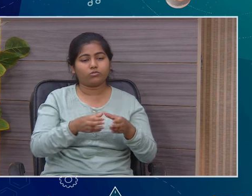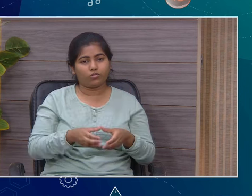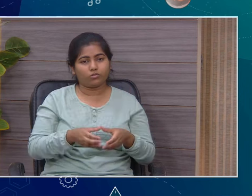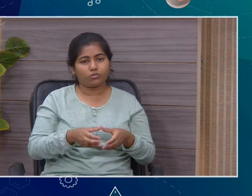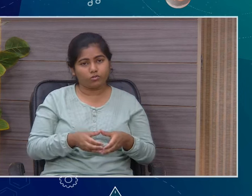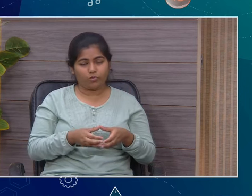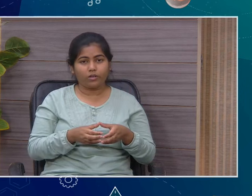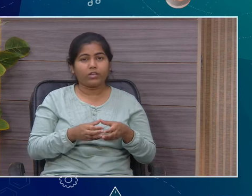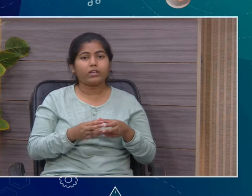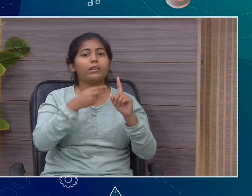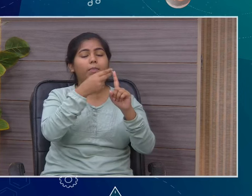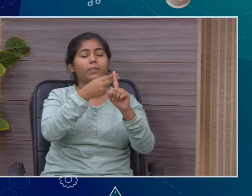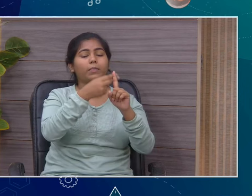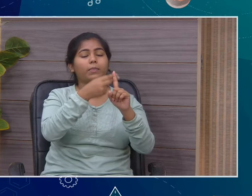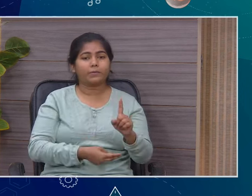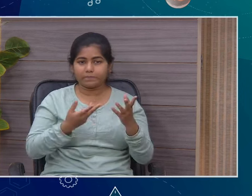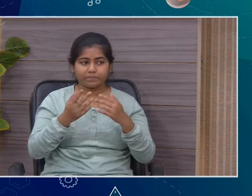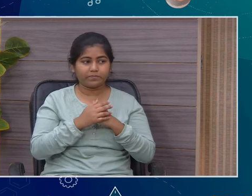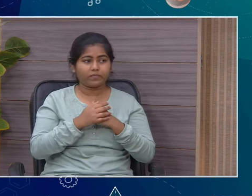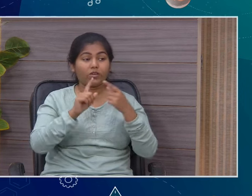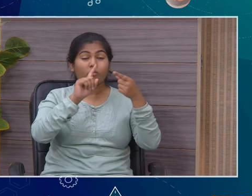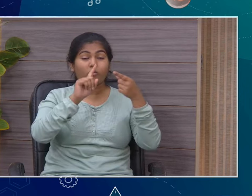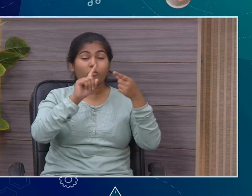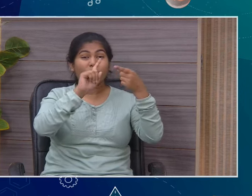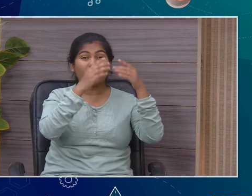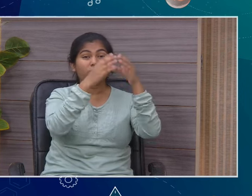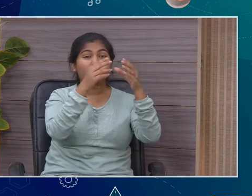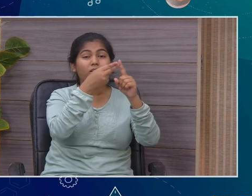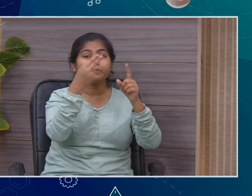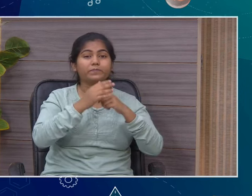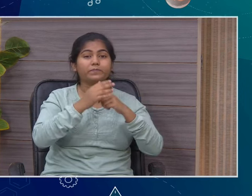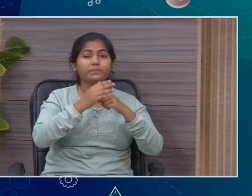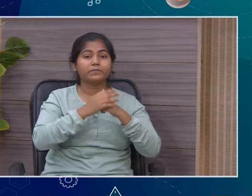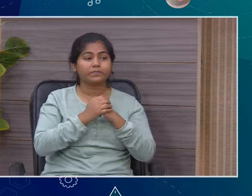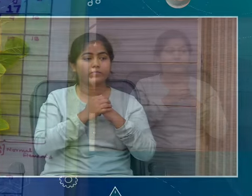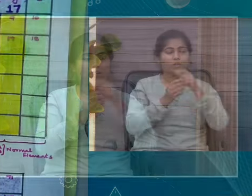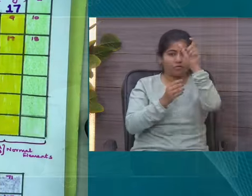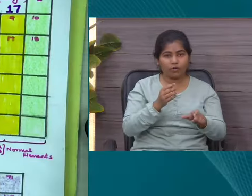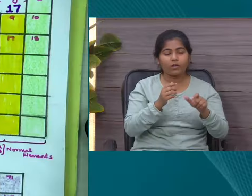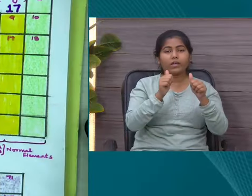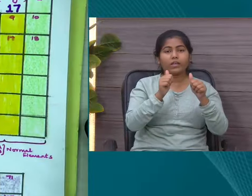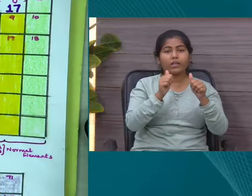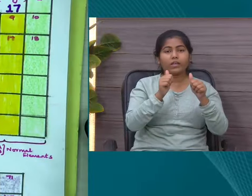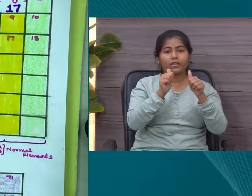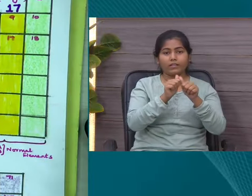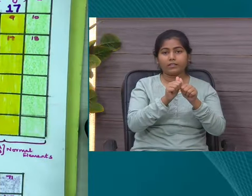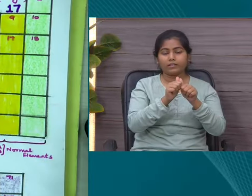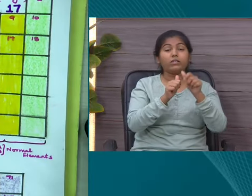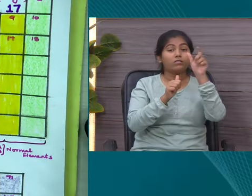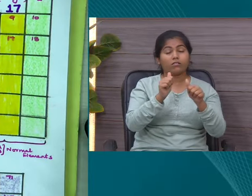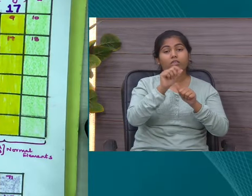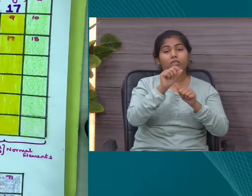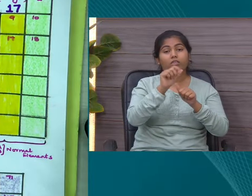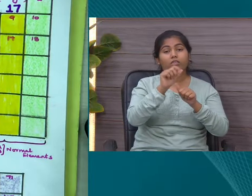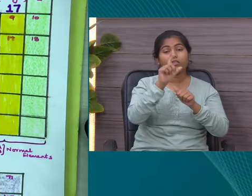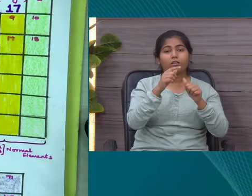दिया हेनरी मोजले ने, ये नाम भी बता देते हैं हम यहाँ पर, फर्स्ट ग्रुप जो है यहाँ पर, फर्स्ट ग्रुप को बोला जाता है एल्कली मेटल्स, बच्चों एग्जाम